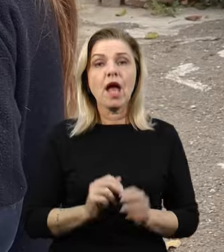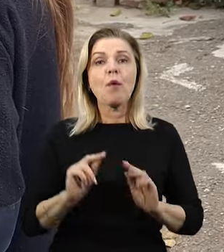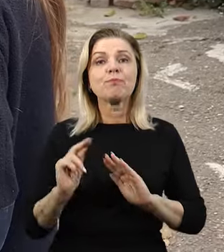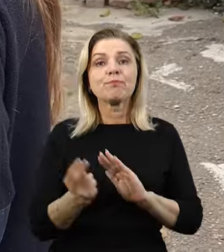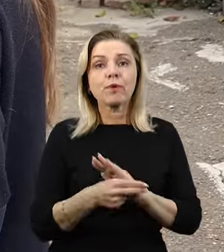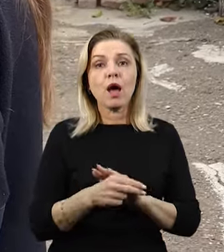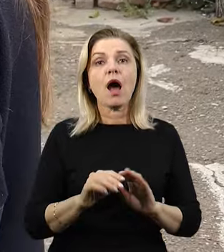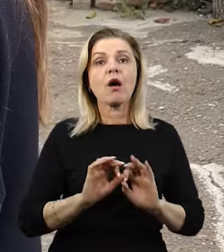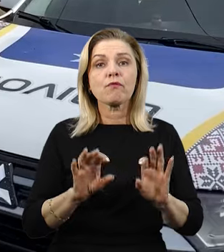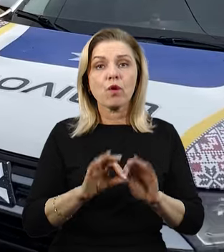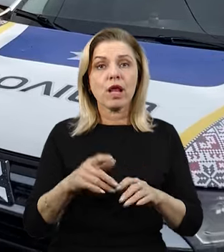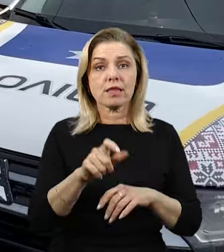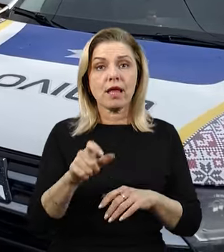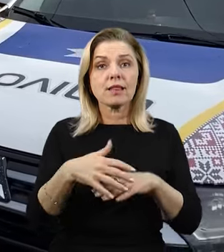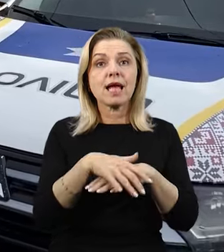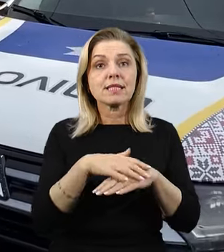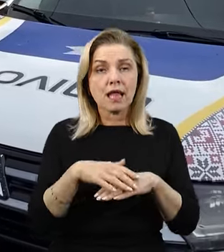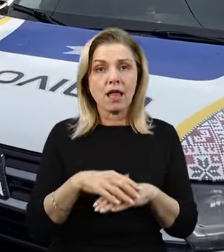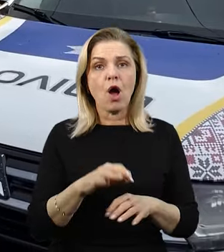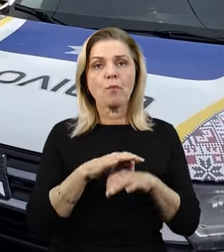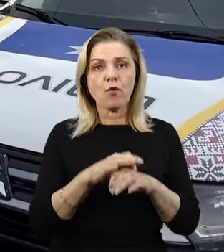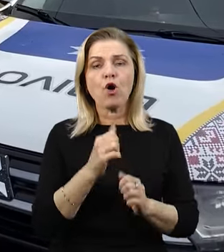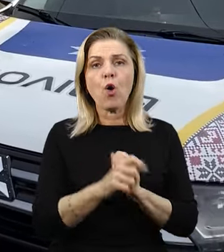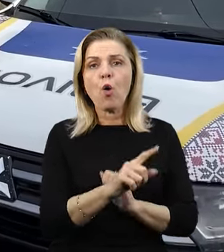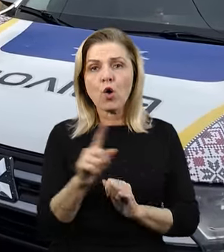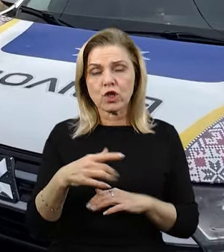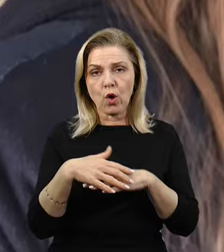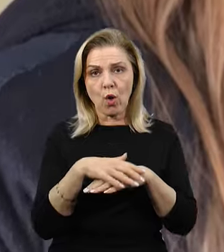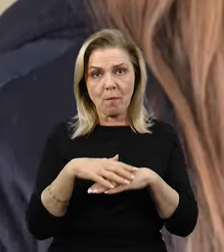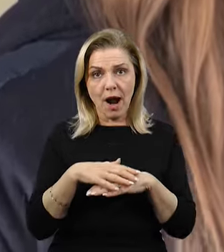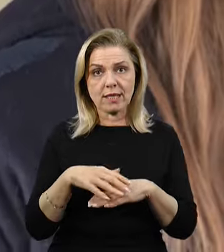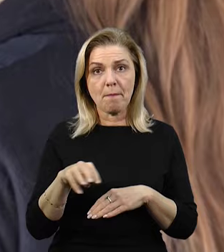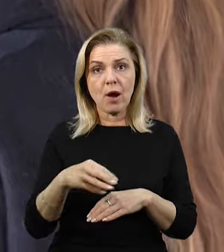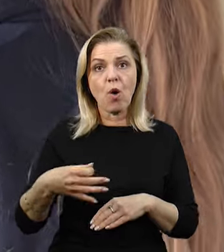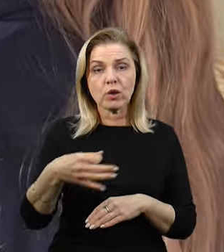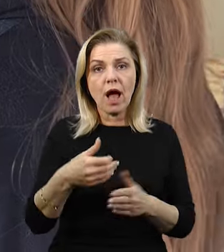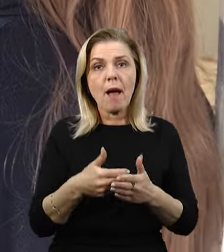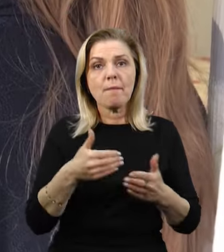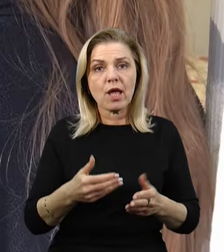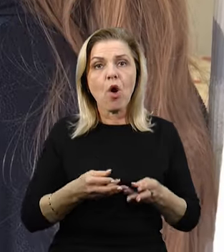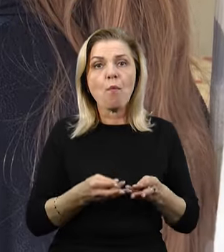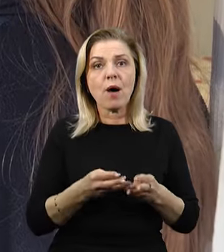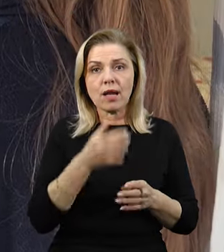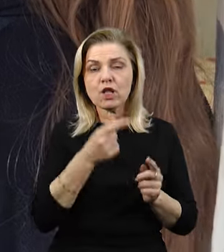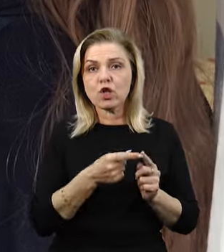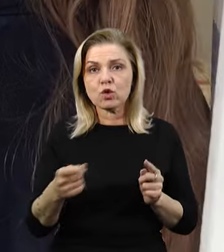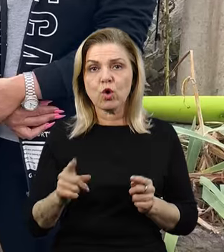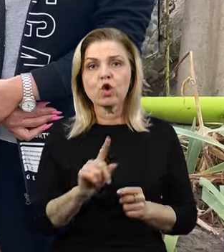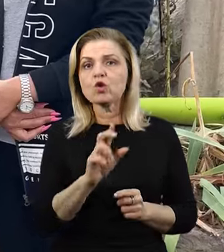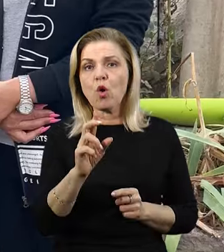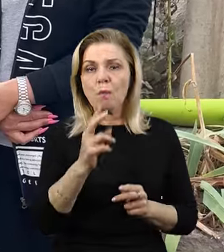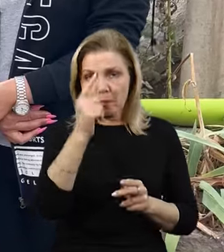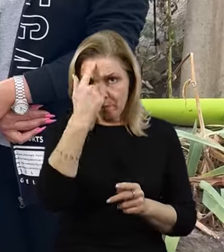інформаційно-роз'яснювальною роботою з населенням проводитимуть у кожній громаді Миколаївщини перед опалювальним сезоном, аби попередити пожежі у житловому